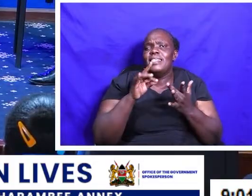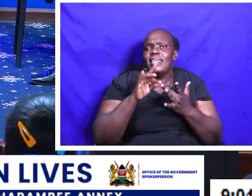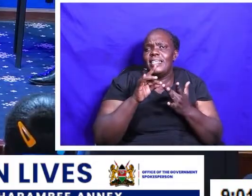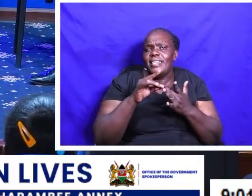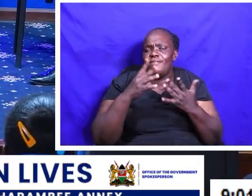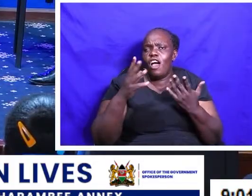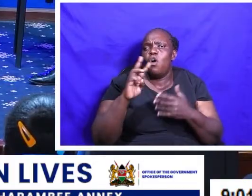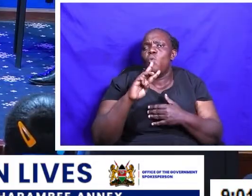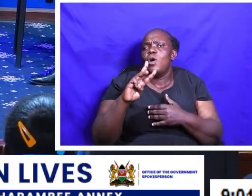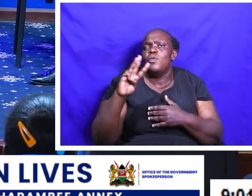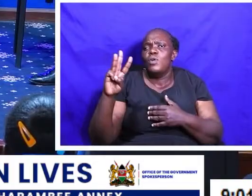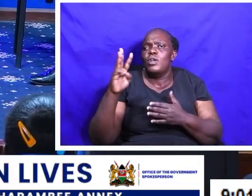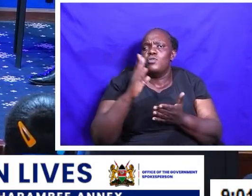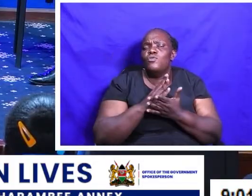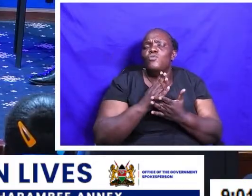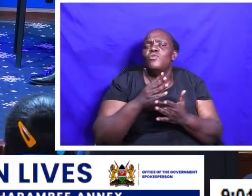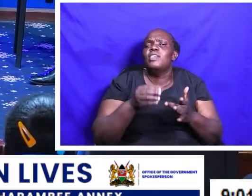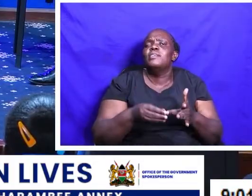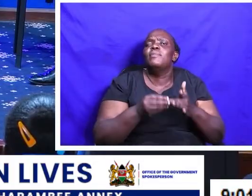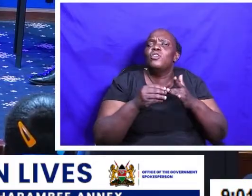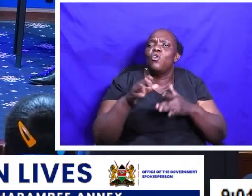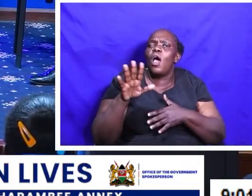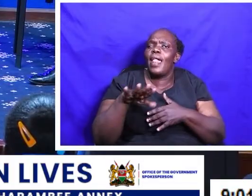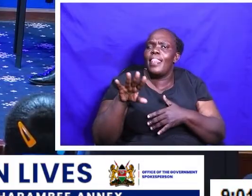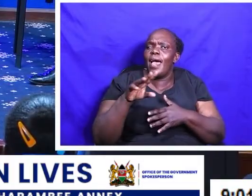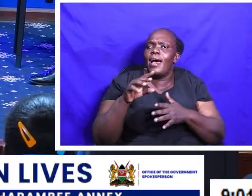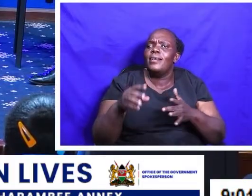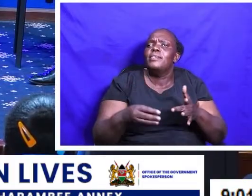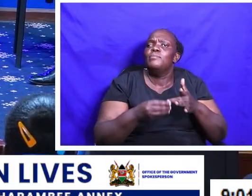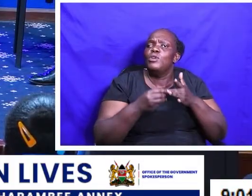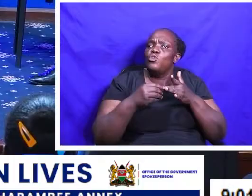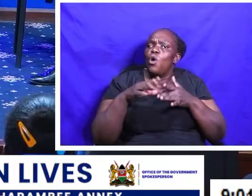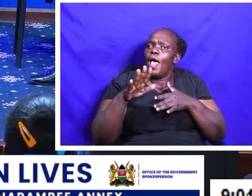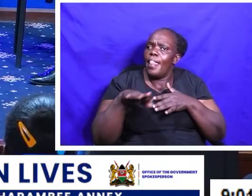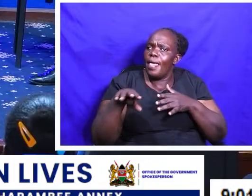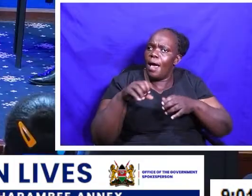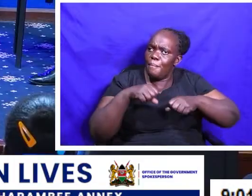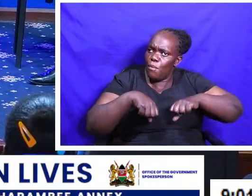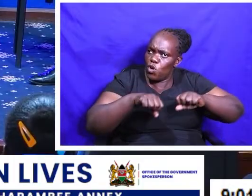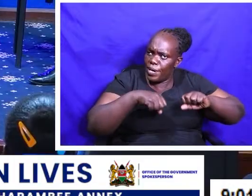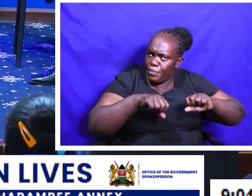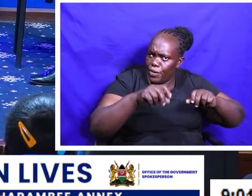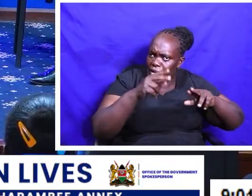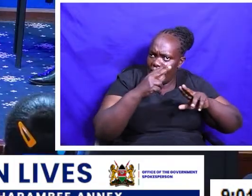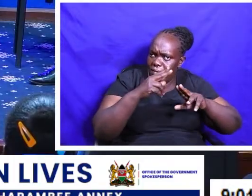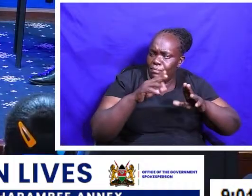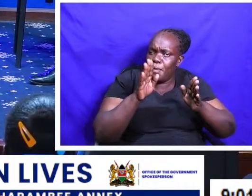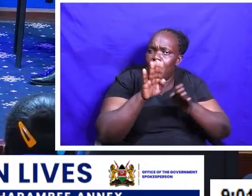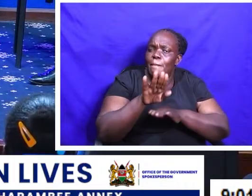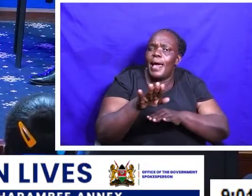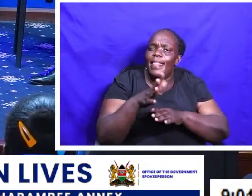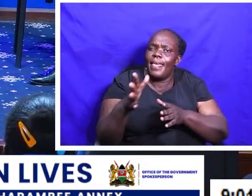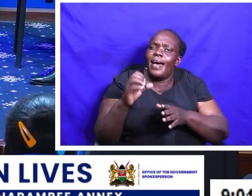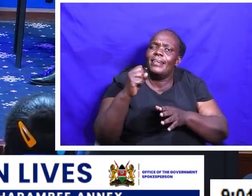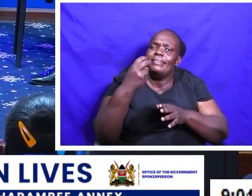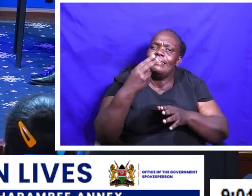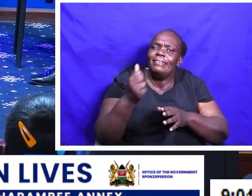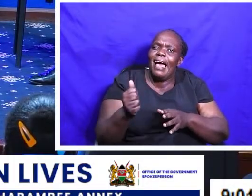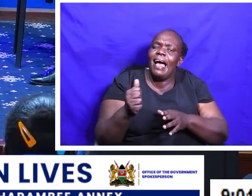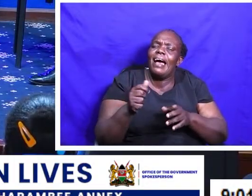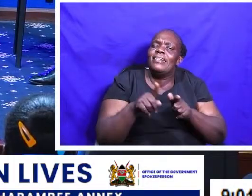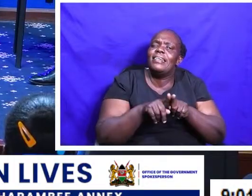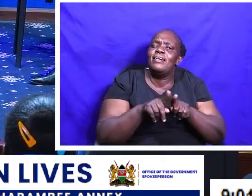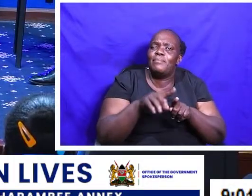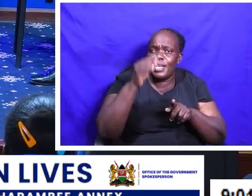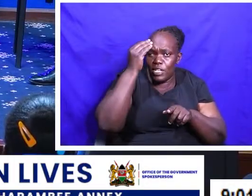unasemekana kila ward lazima ikuwe na special area ya special ward. Yaani kila hospitali lazima ikuwe na ward ya watu wa bodaboda. Mambo ya SHA, mambo